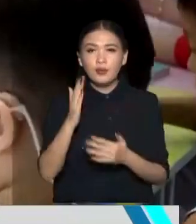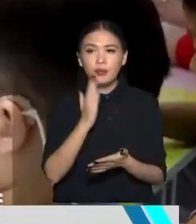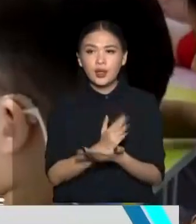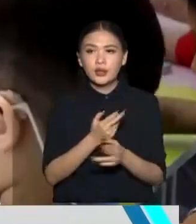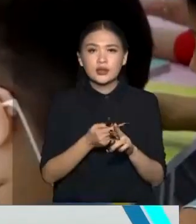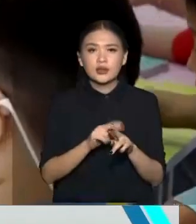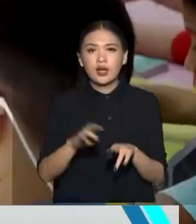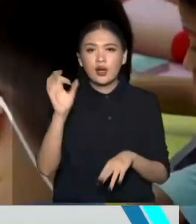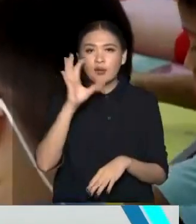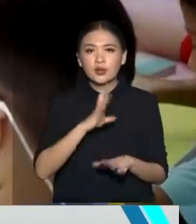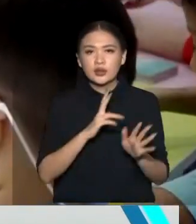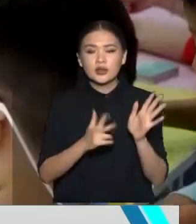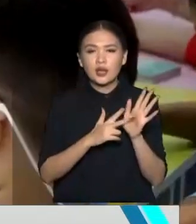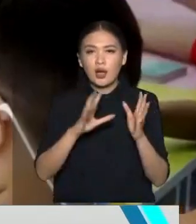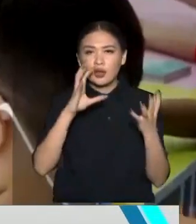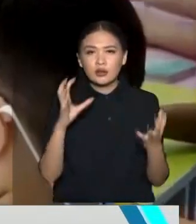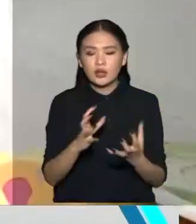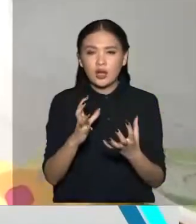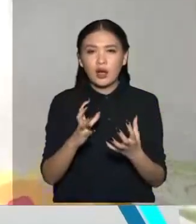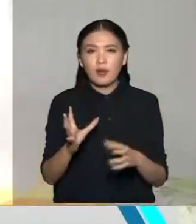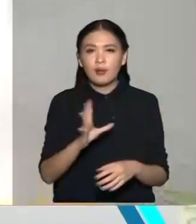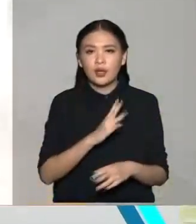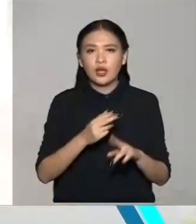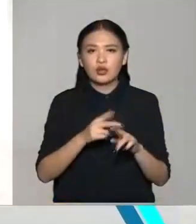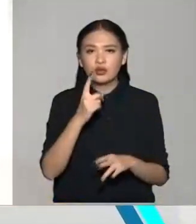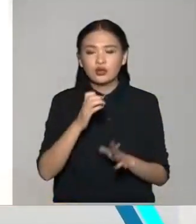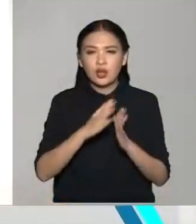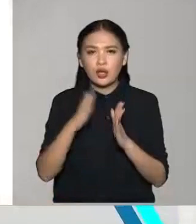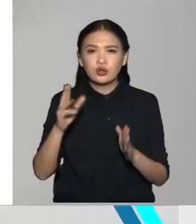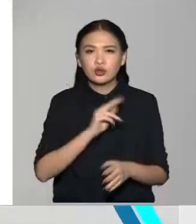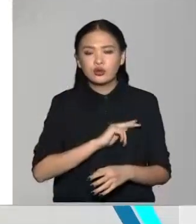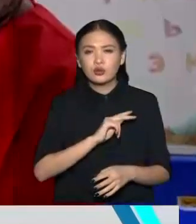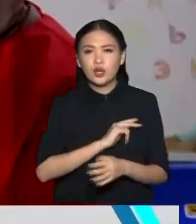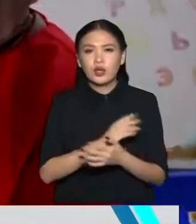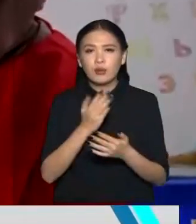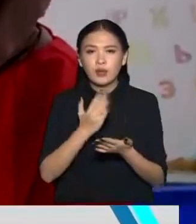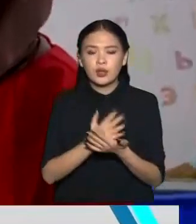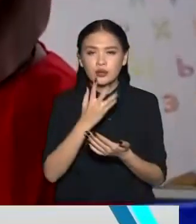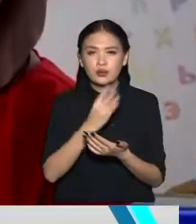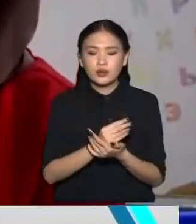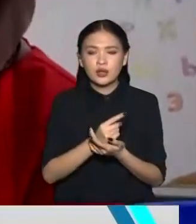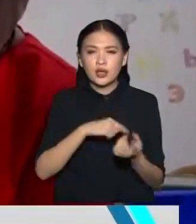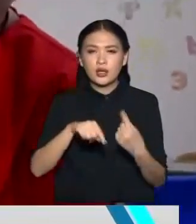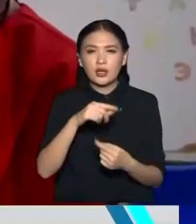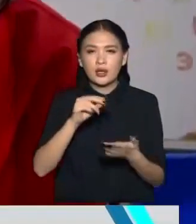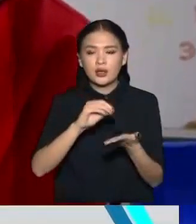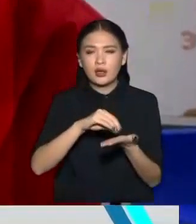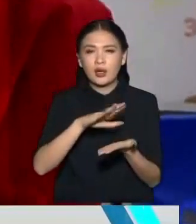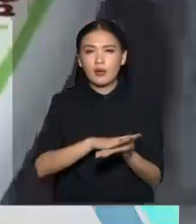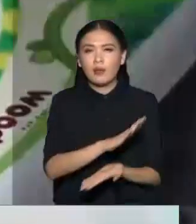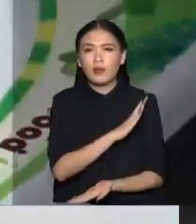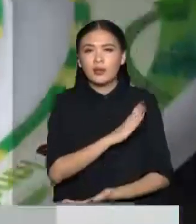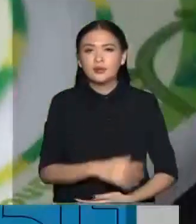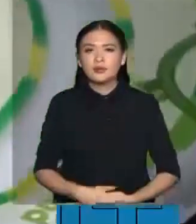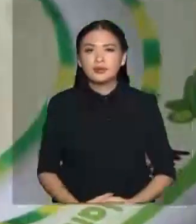болса, 8-і асыраушысынан айырылғандар. Бүгінде 100-ден аса жұмыссыз жас жеке кәсіпкер ретінде тіркелді. Жұлдыз